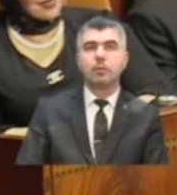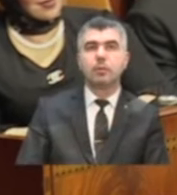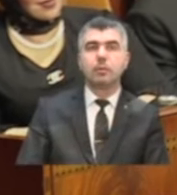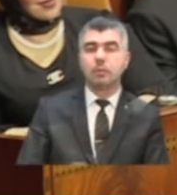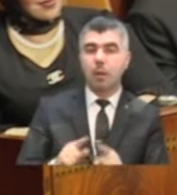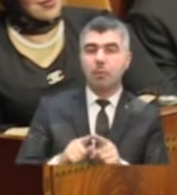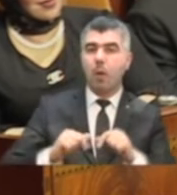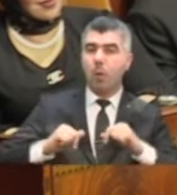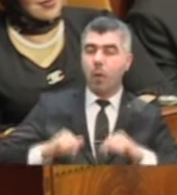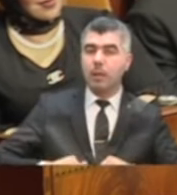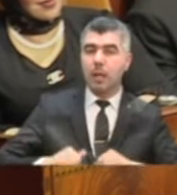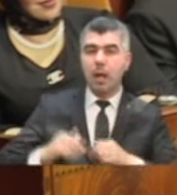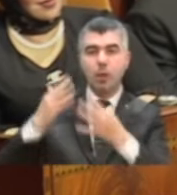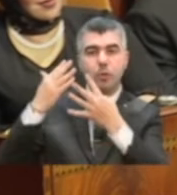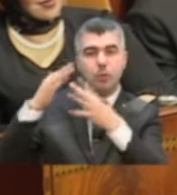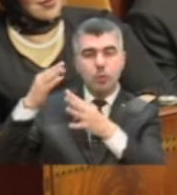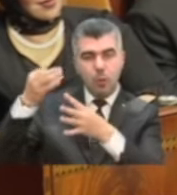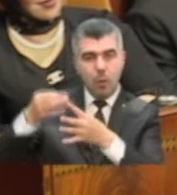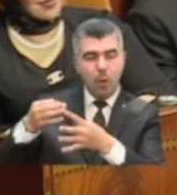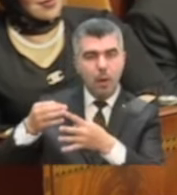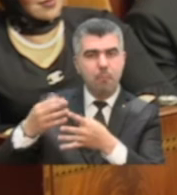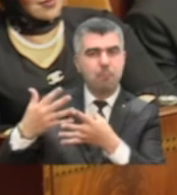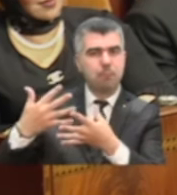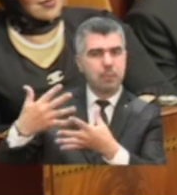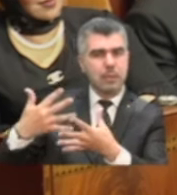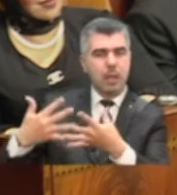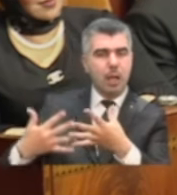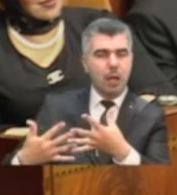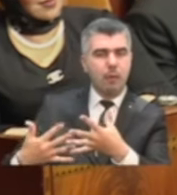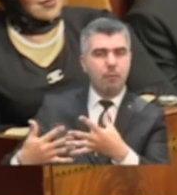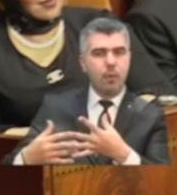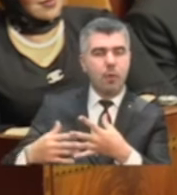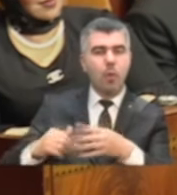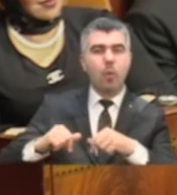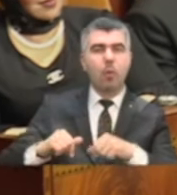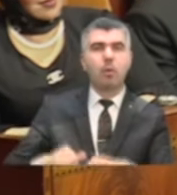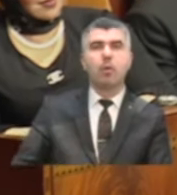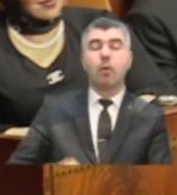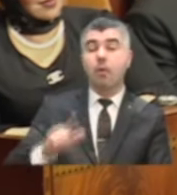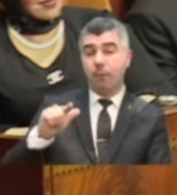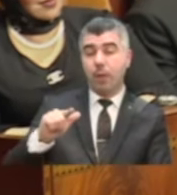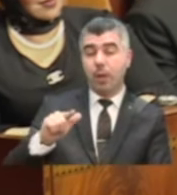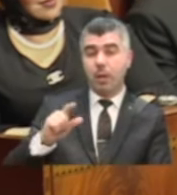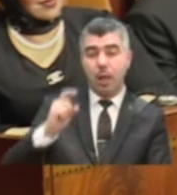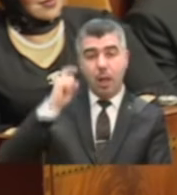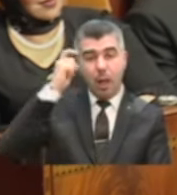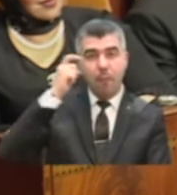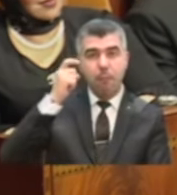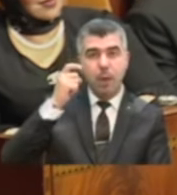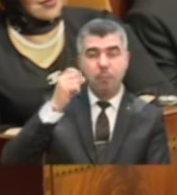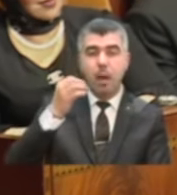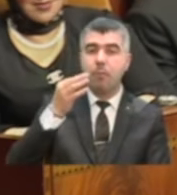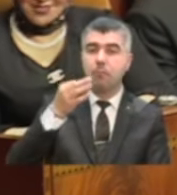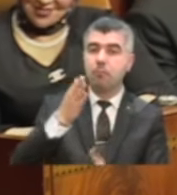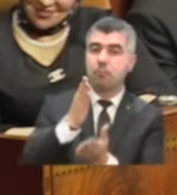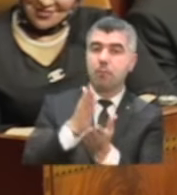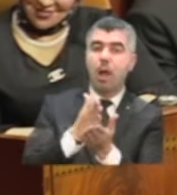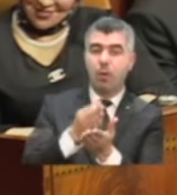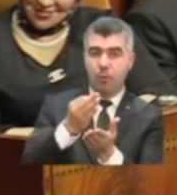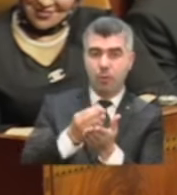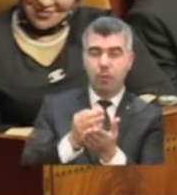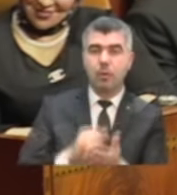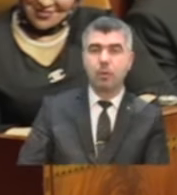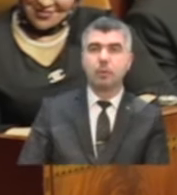الوعي ديال وزاره السياحه، واحد العدد ديال المتداخلين وزاره الخارجيه، وهذا كيقتضي انه التفكير بجد يعني من